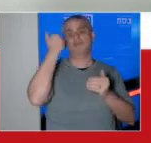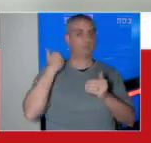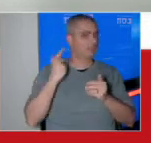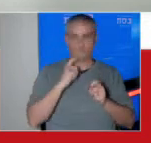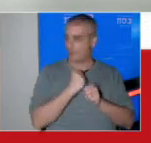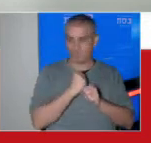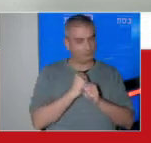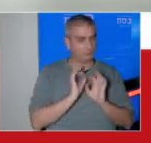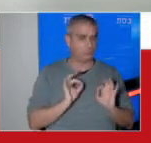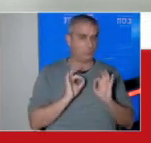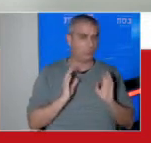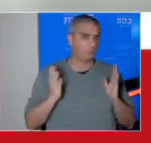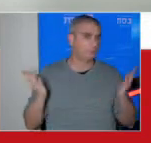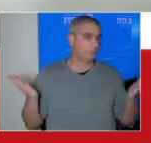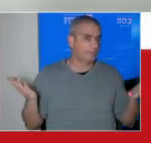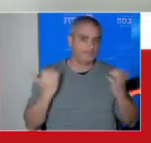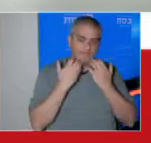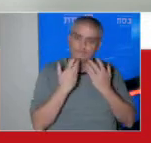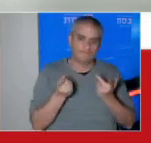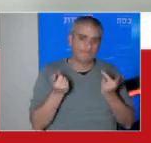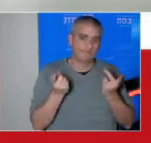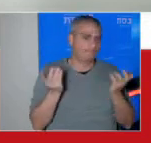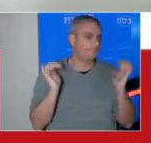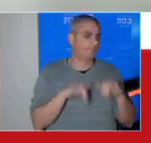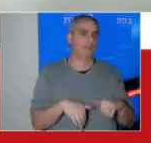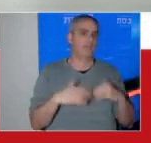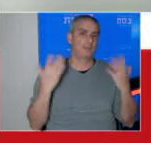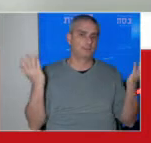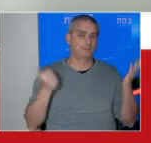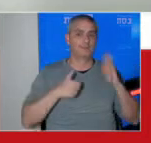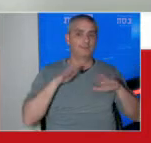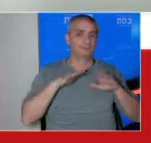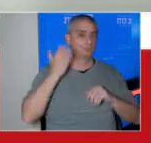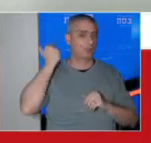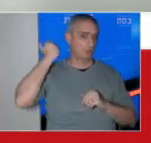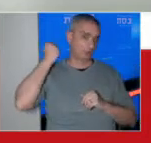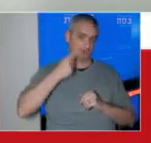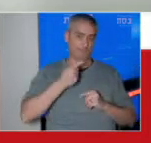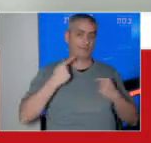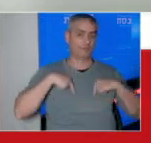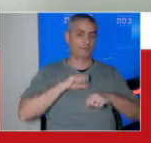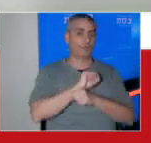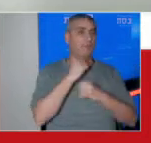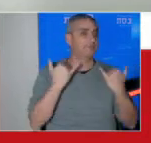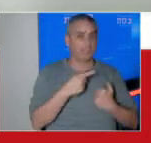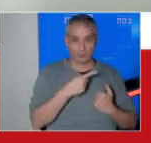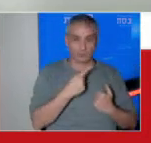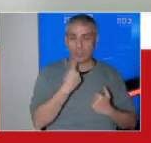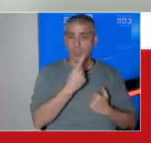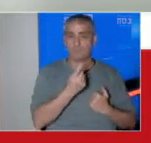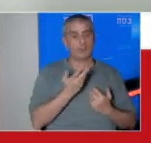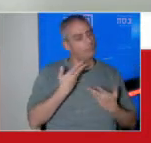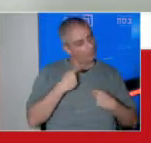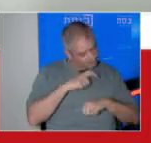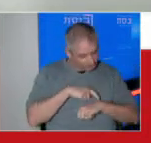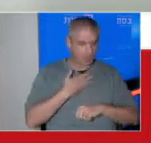לא הסדירו את העניין הזה. הסיפור הזה נפל בין הכיסאות, וראש הממשלה הקודם ויושב ראש האופוזיציה היום אמר, תנו לי